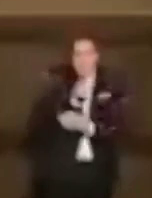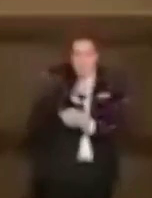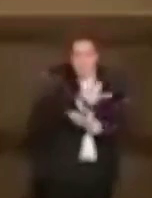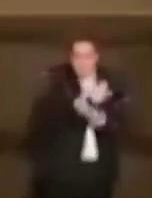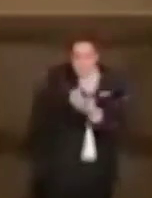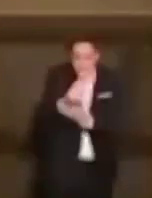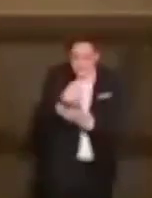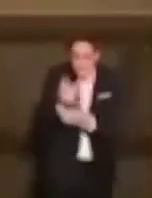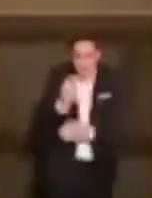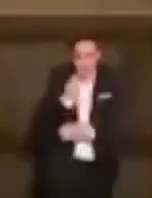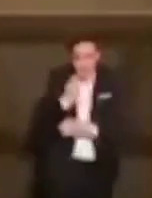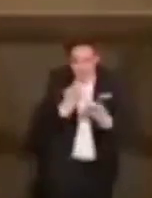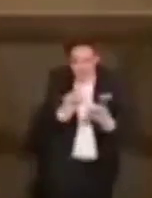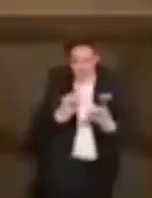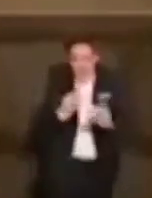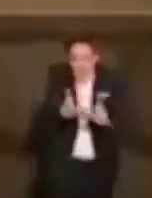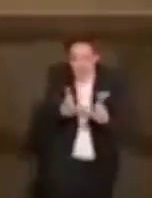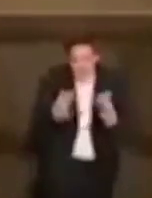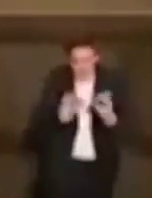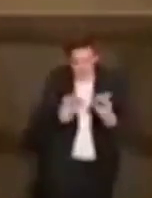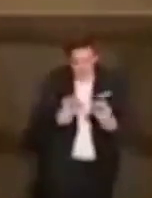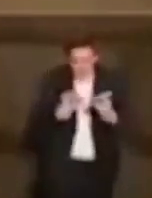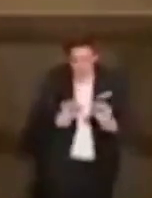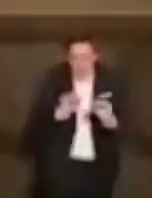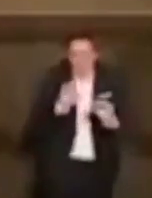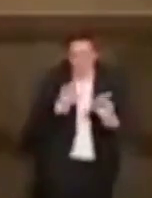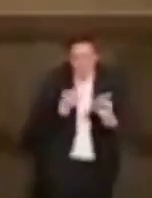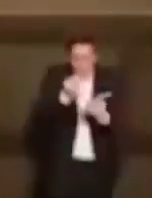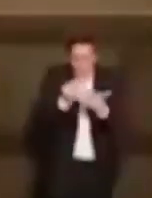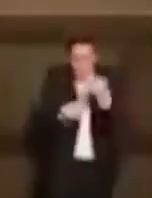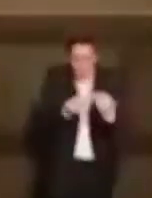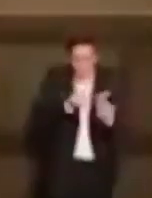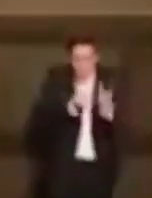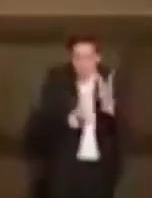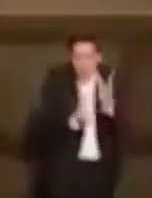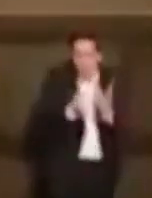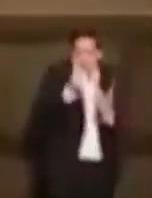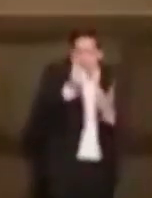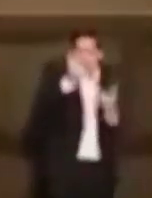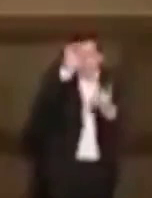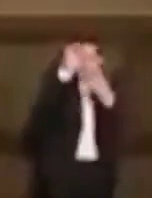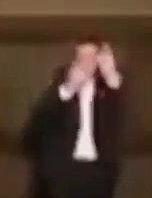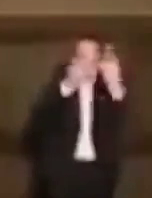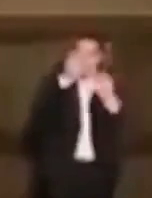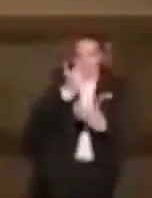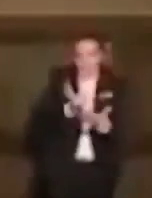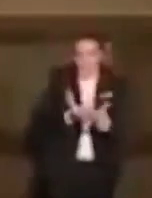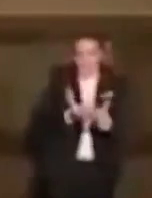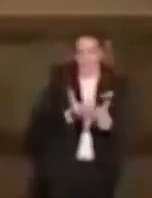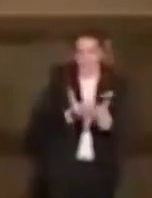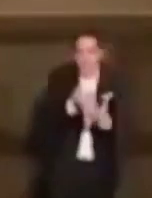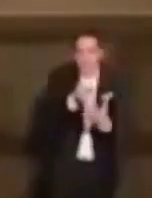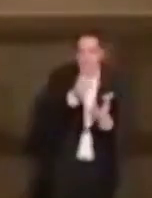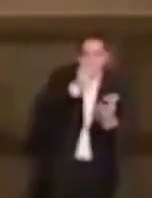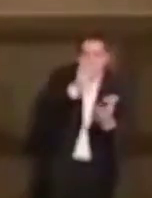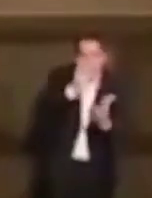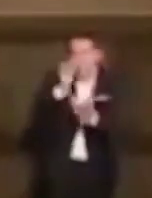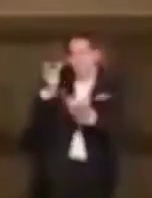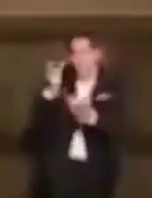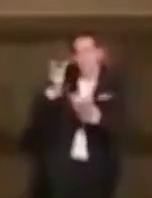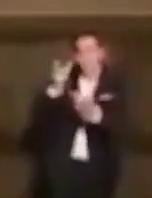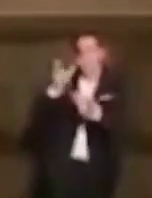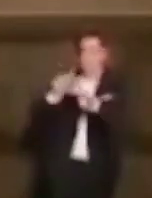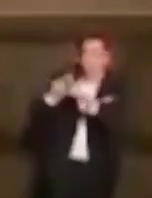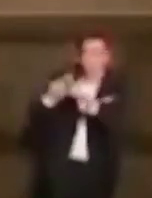داریم، داد می زنید و تظاهرات می کنید وقتی یک فرانسوی یک